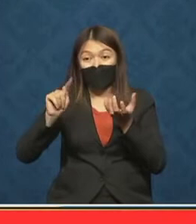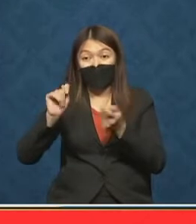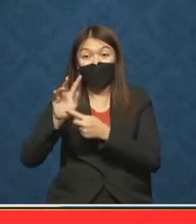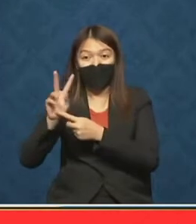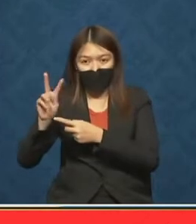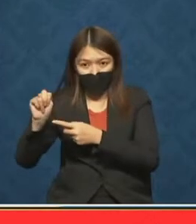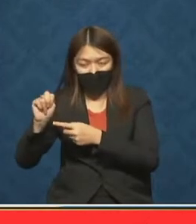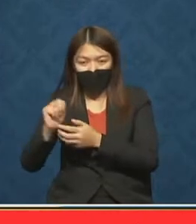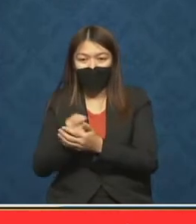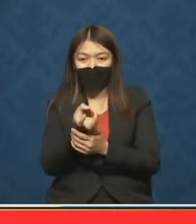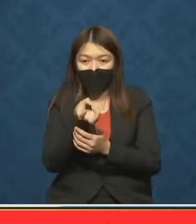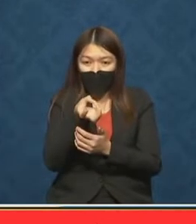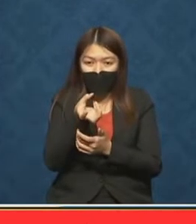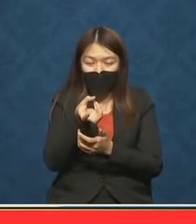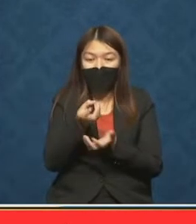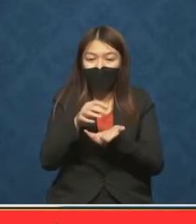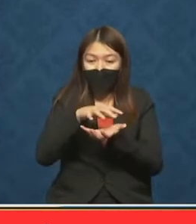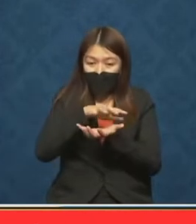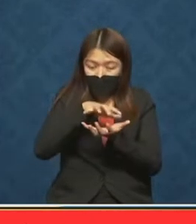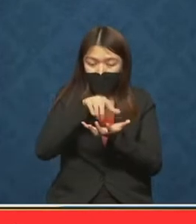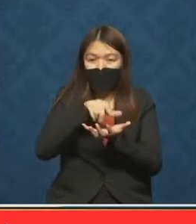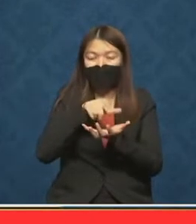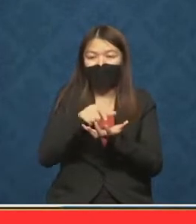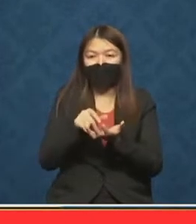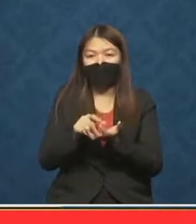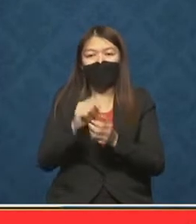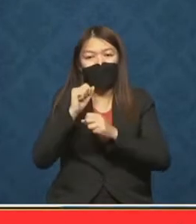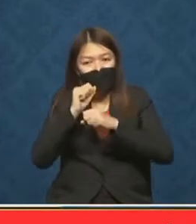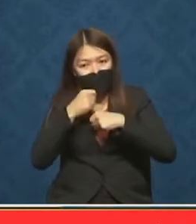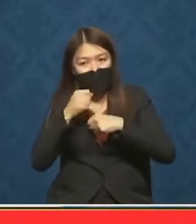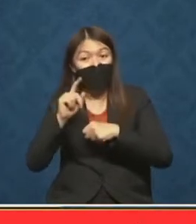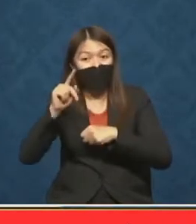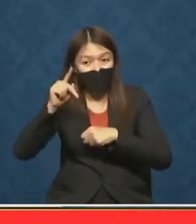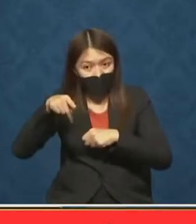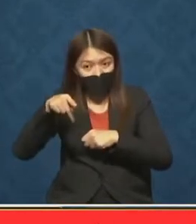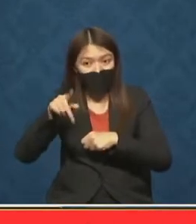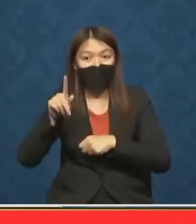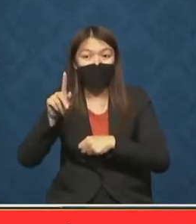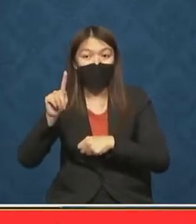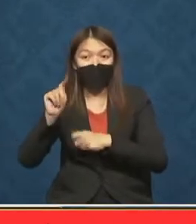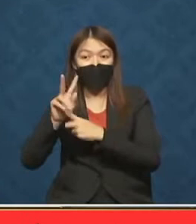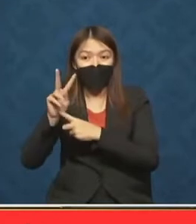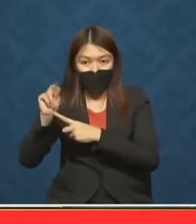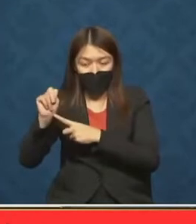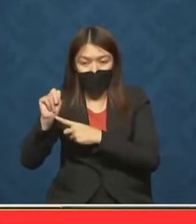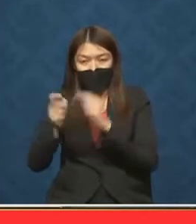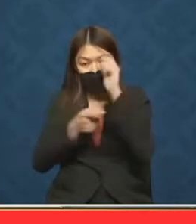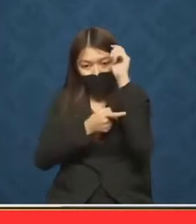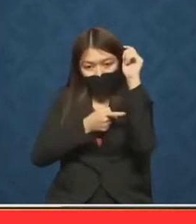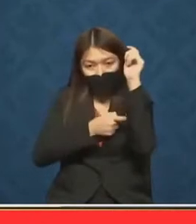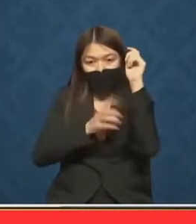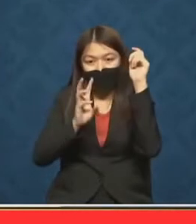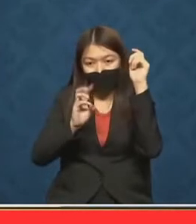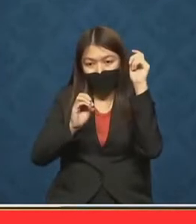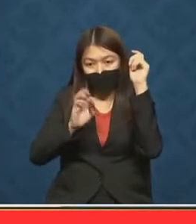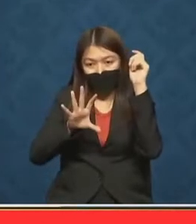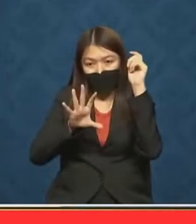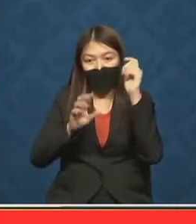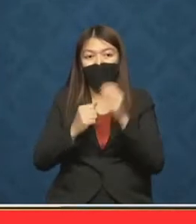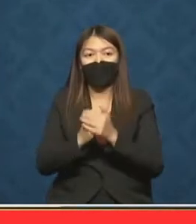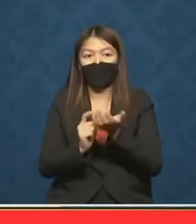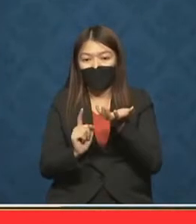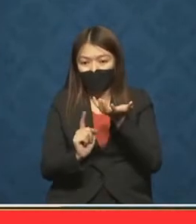ข้าวเจ้า 12,000 บาทต่อตันค่ะอ้อย 1,000 บาทต่อตันค่ะยางภาลา 65 บาทต่อกิโล